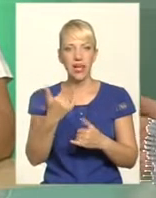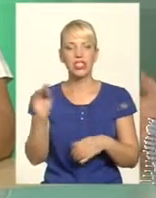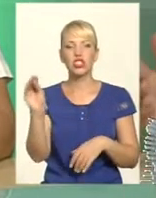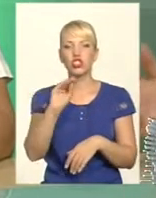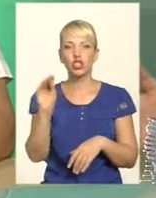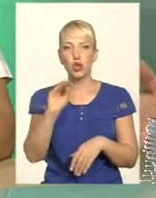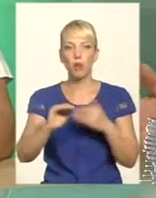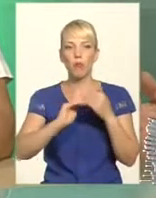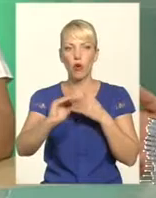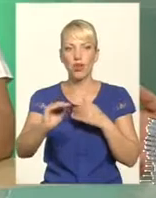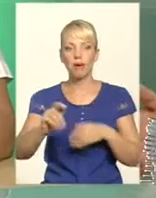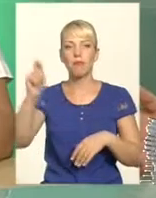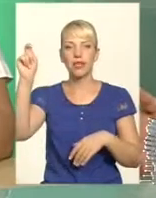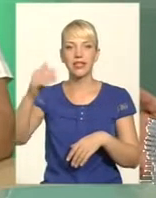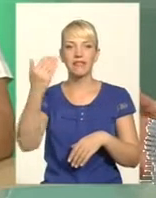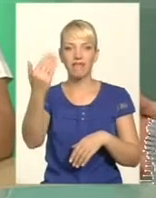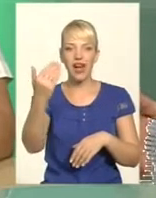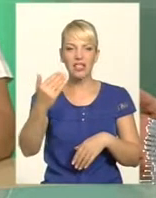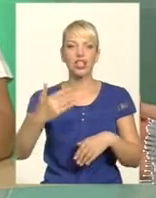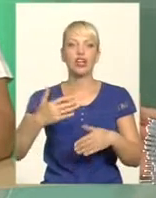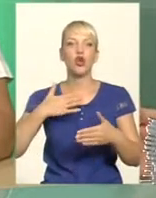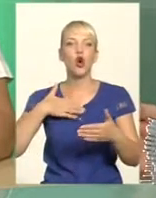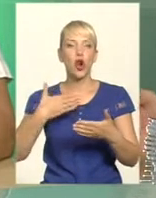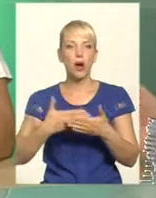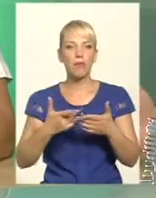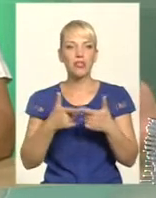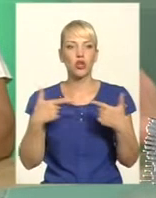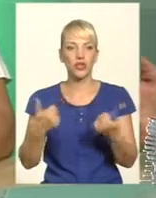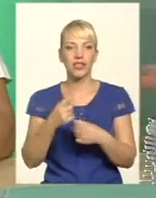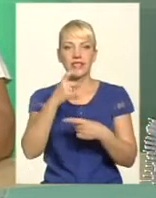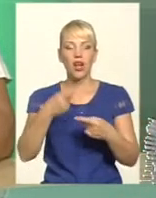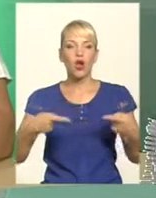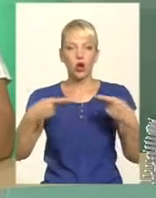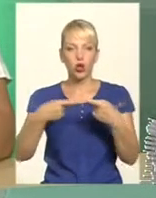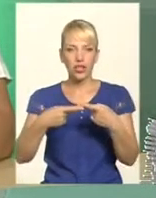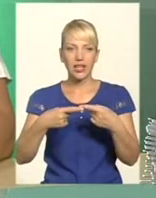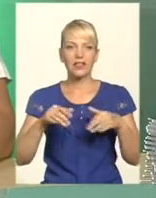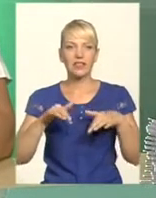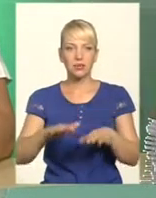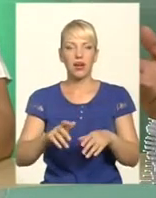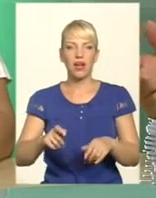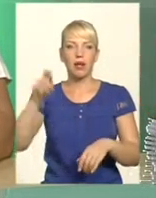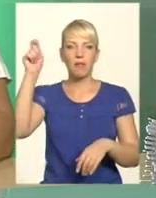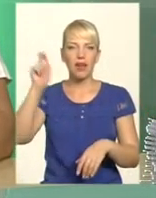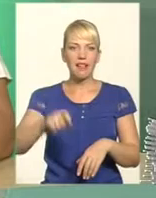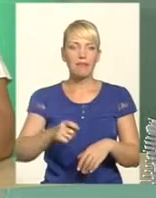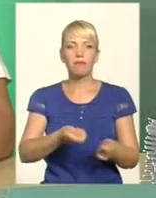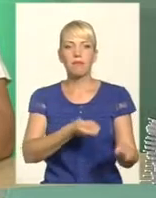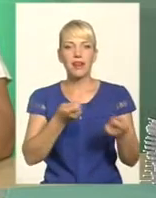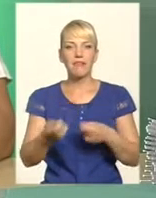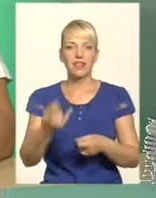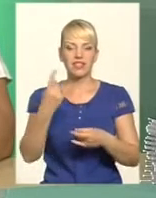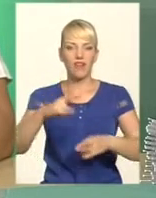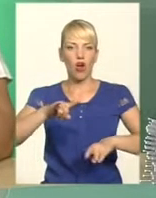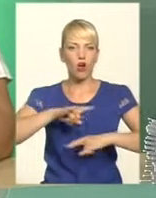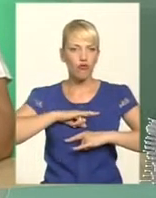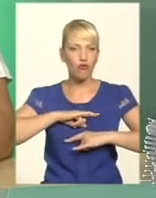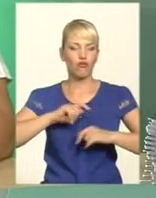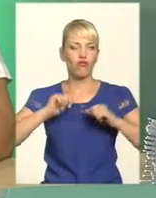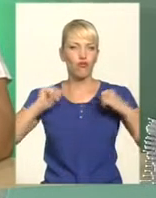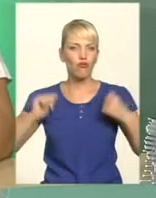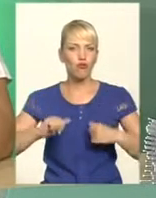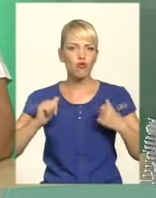полігоні. Приїхали ваші представники вашої громадської організації за конкретні справи. Привезли по два комплекти форми, 4 комплекти рубашок вони привезли.